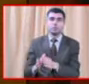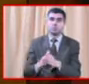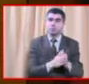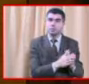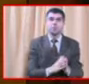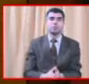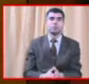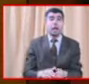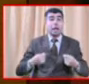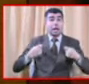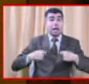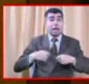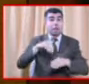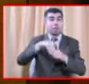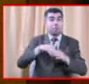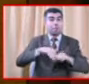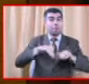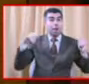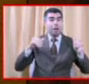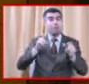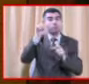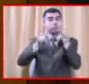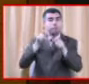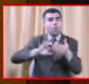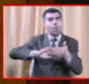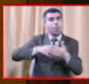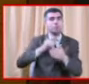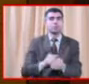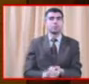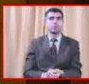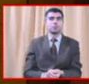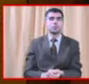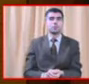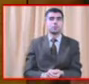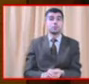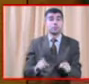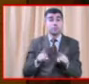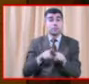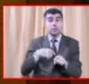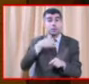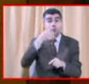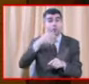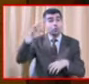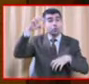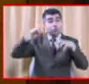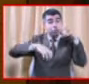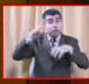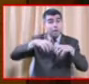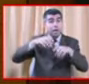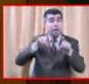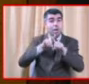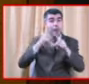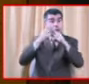السيد الرئيس، حضرات السيدات والسادة النواب المحترمين، الحجم ديال التساقطات